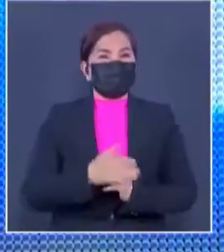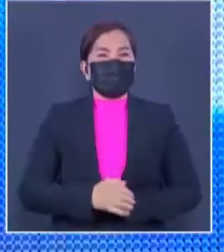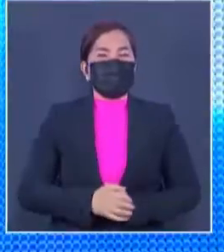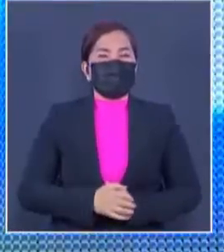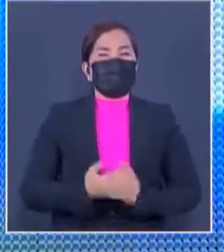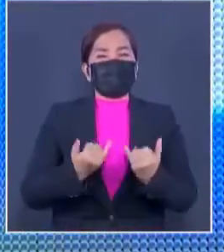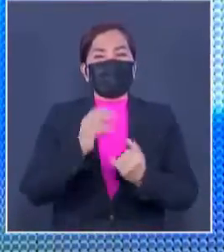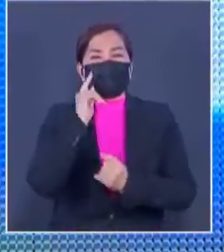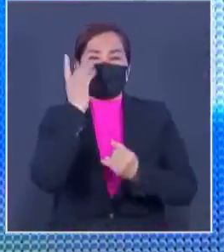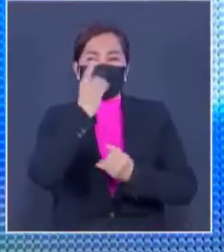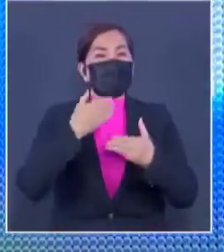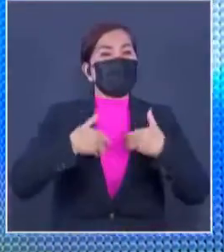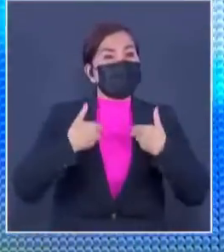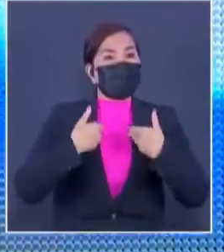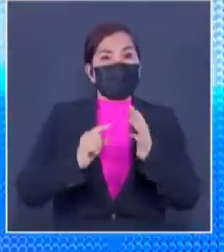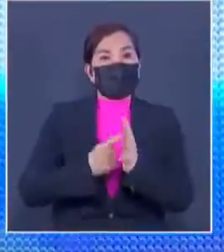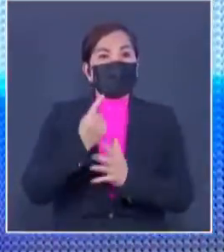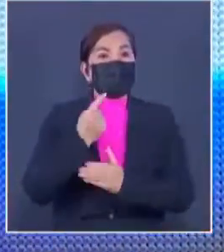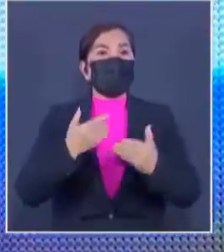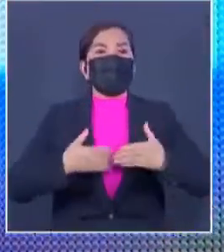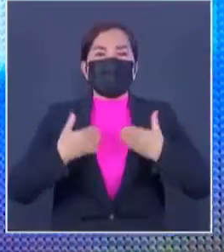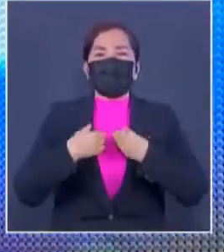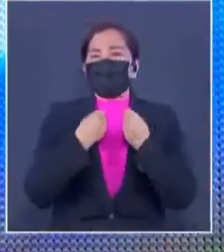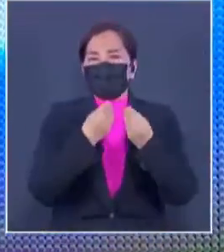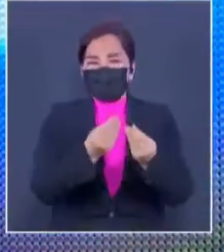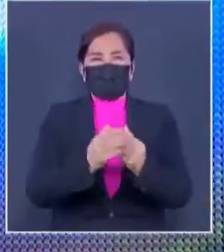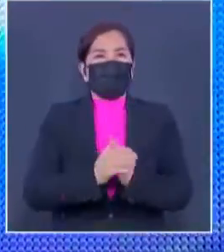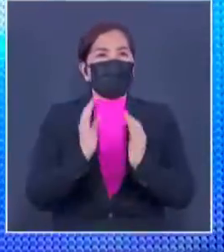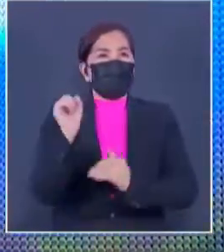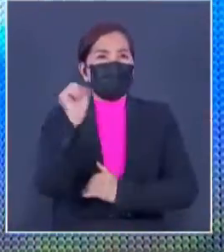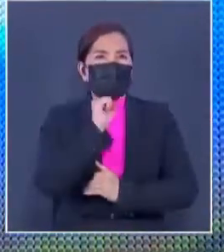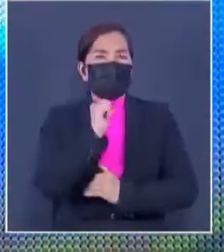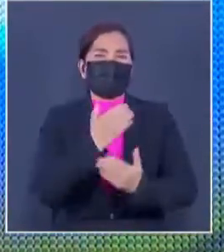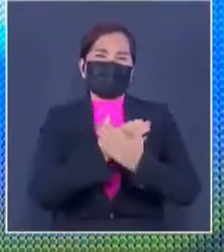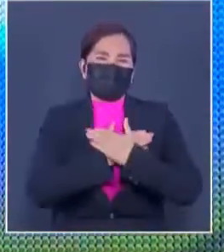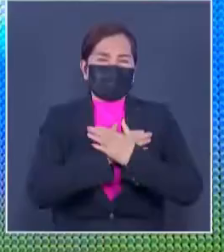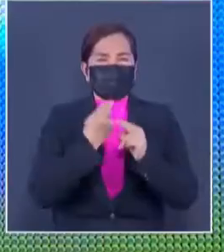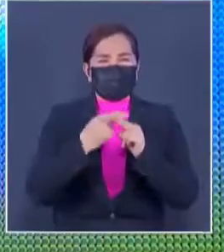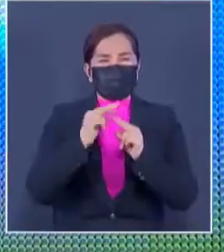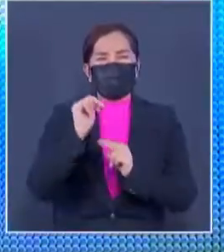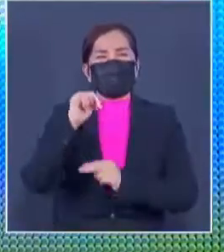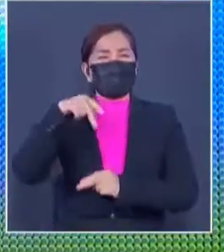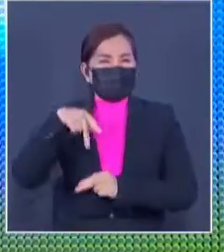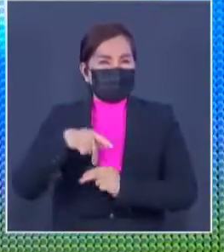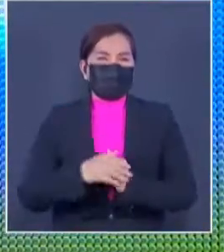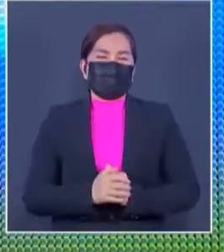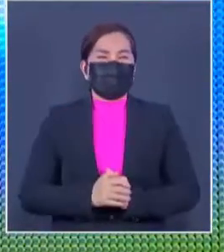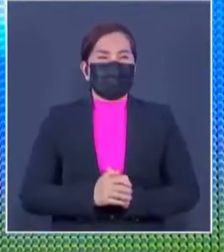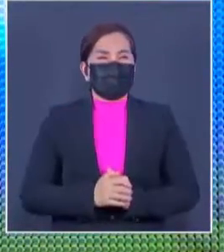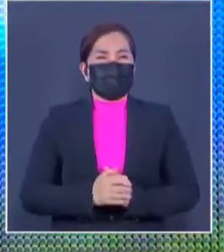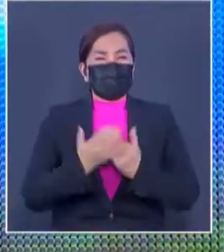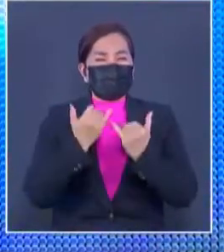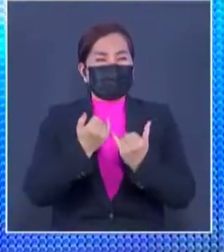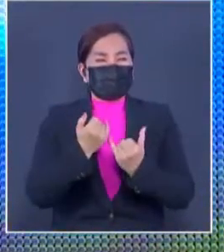ก็สิบสตาร์บันเทิงวันนี้ค่ะเริ่มต้นกันด้วยข่าวน่ายินดีนะคะของเจ้าพ่อเพลงรักเสียงอบอุ่นพี่นพพรชำนินะคะที่ล่าสุดก็ได้ขึ้น